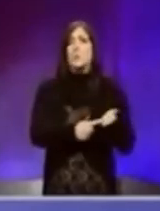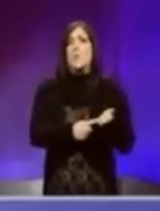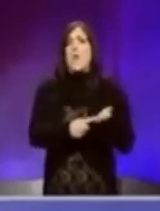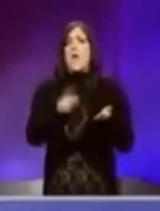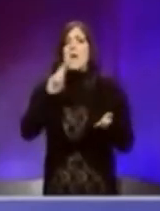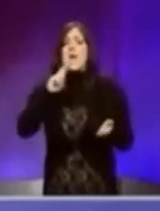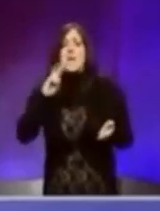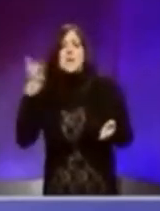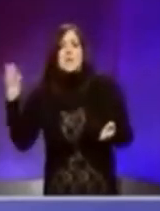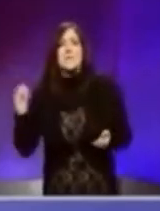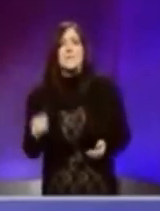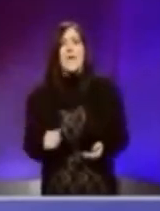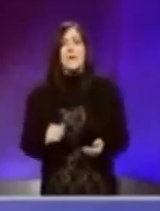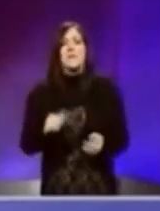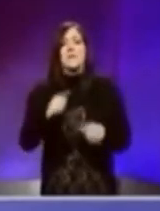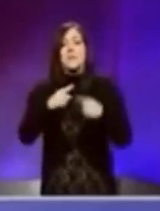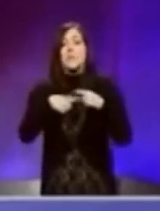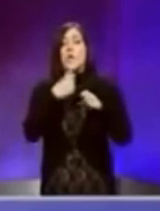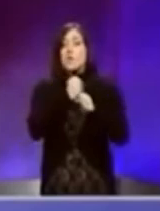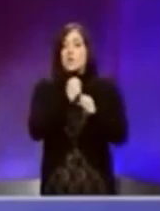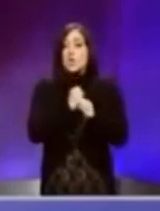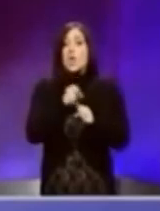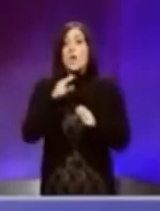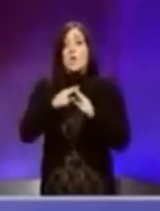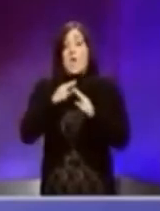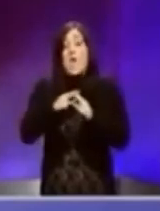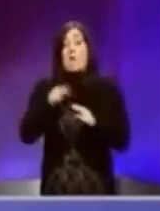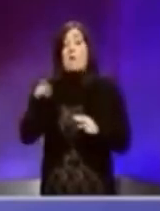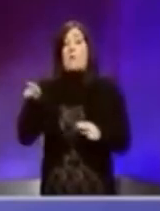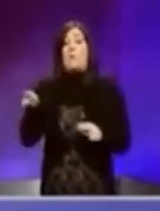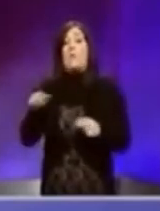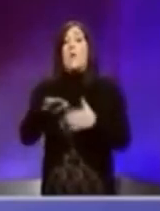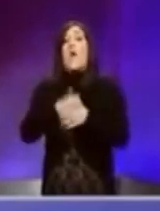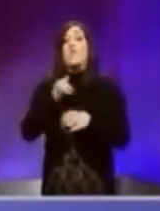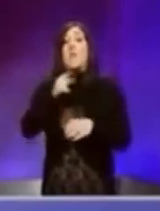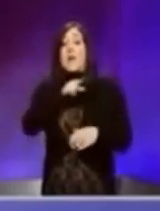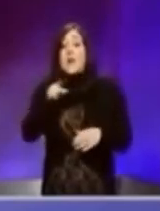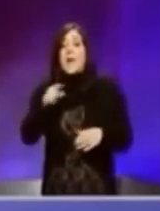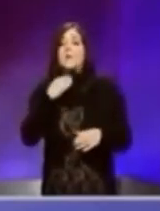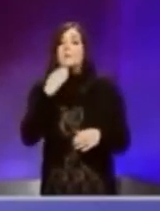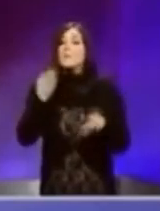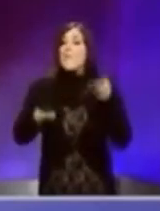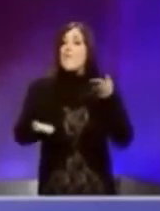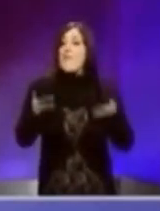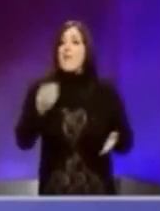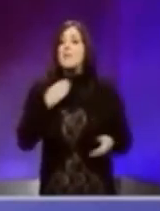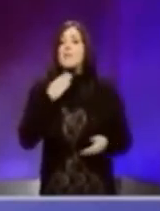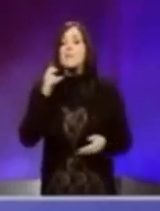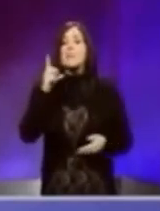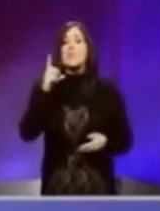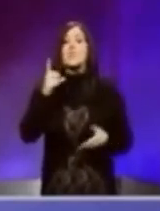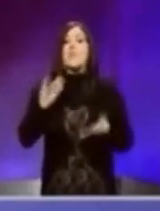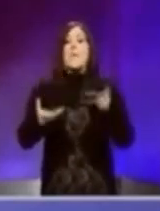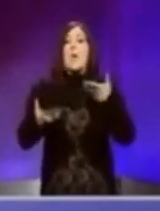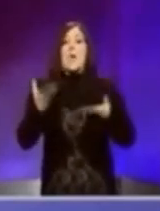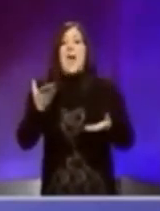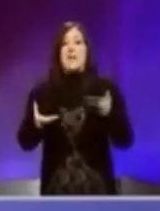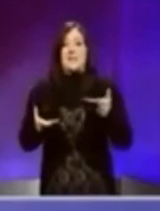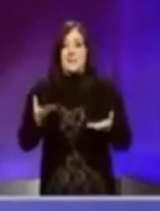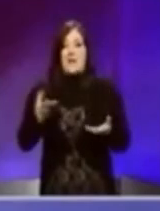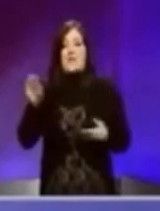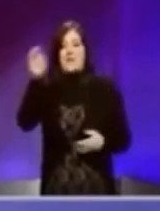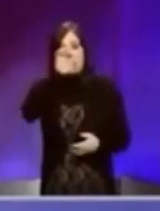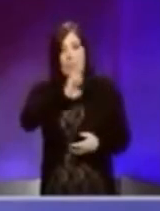kont huwa lejn l-iktar istituzzjoni li hija demokratika fl-Unjoni Ewropea, il-Parlament Ewropew. Għax irridu nżommu quddiem